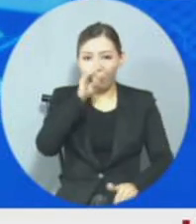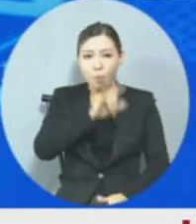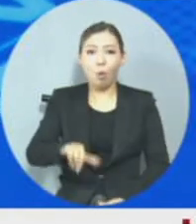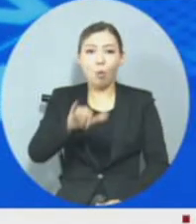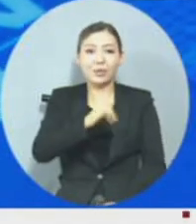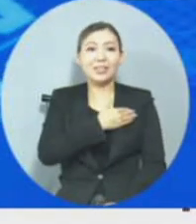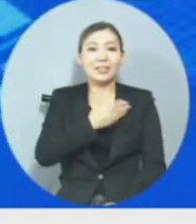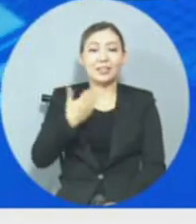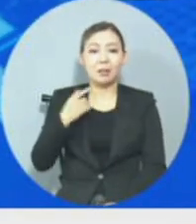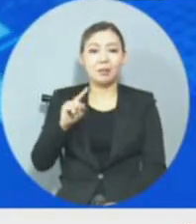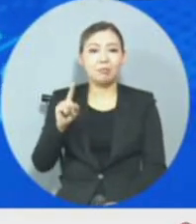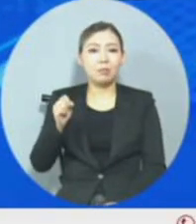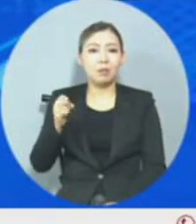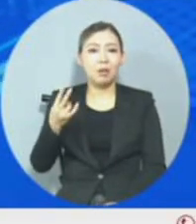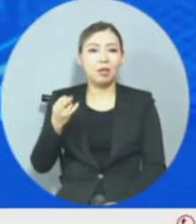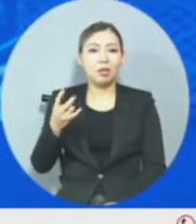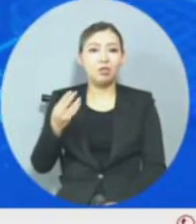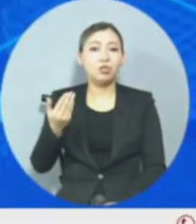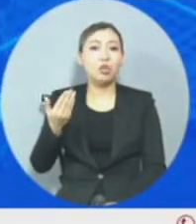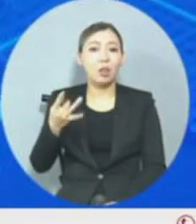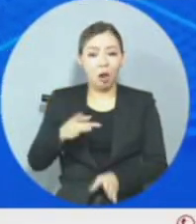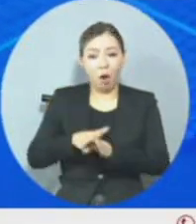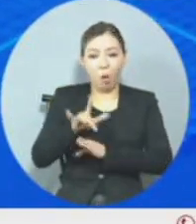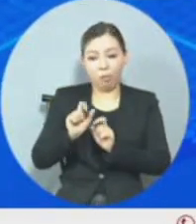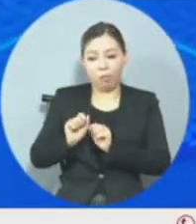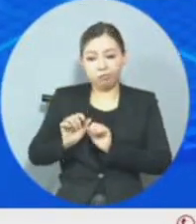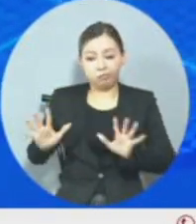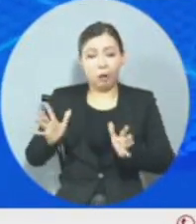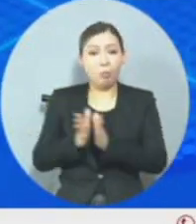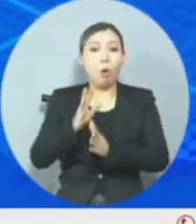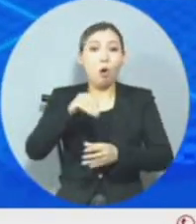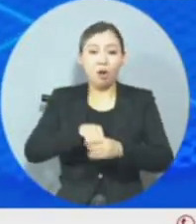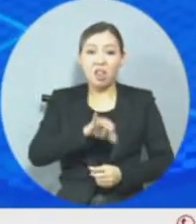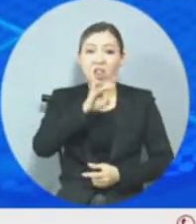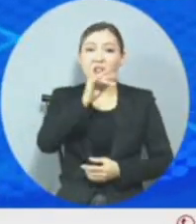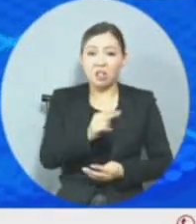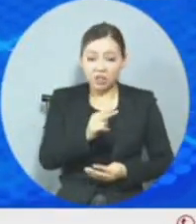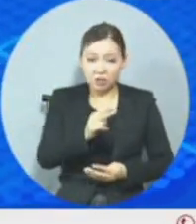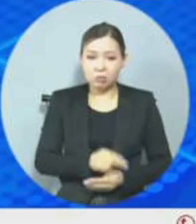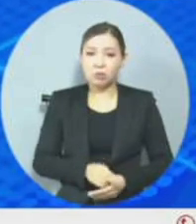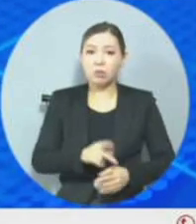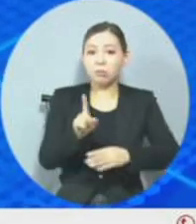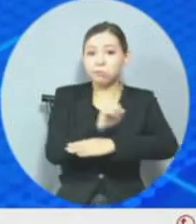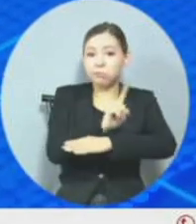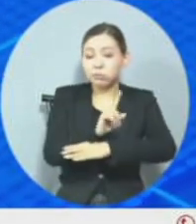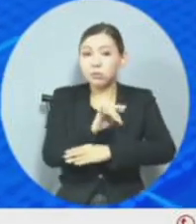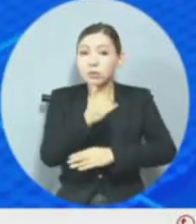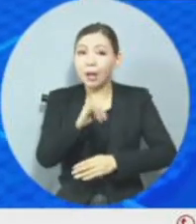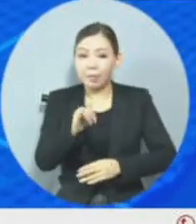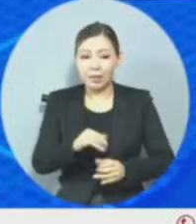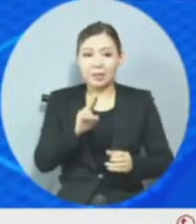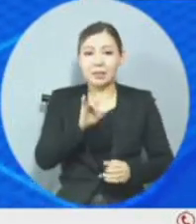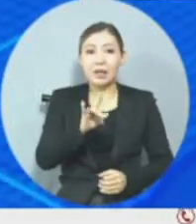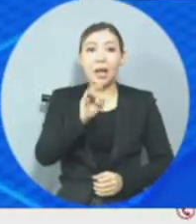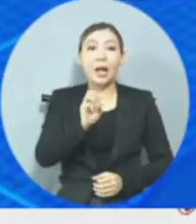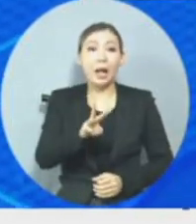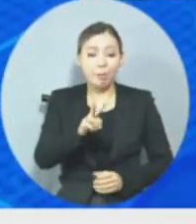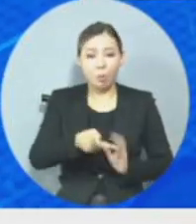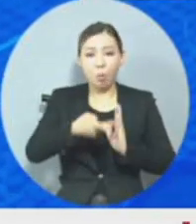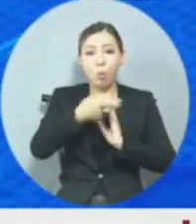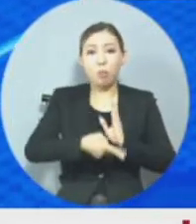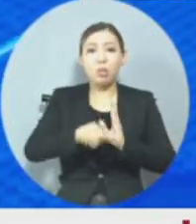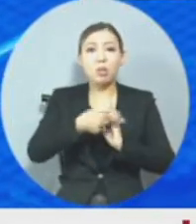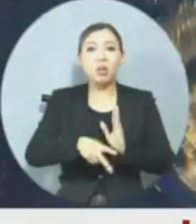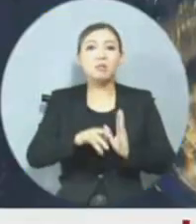дараагаа Зандар шатар албаны хүмүүсийн хамт оролцож эрс явц болон цахим үнэлгээний нэгдсэн системийн талаар мэдээлэл солилцлоо.